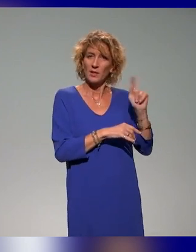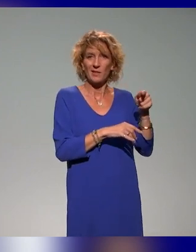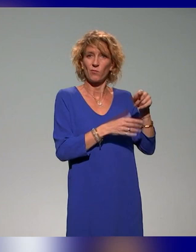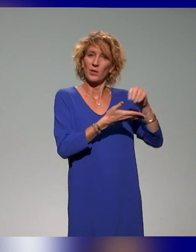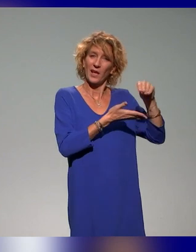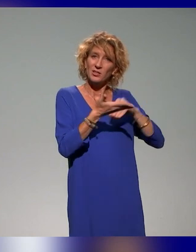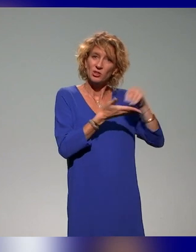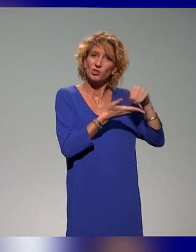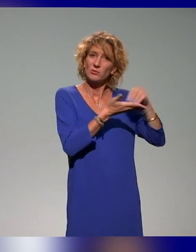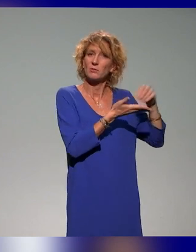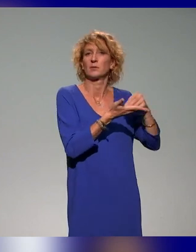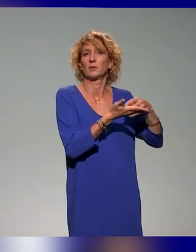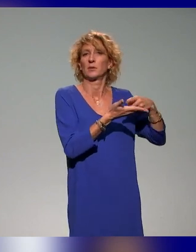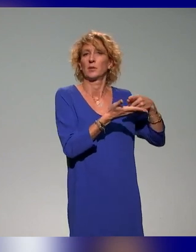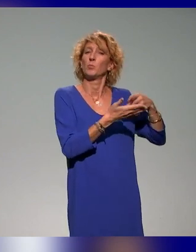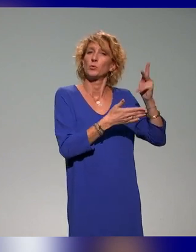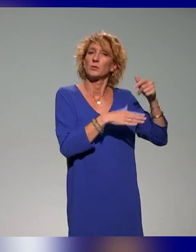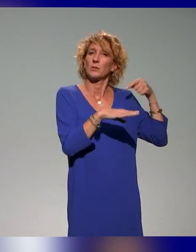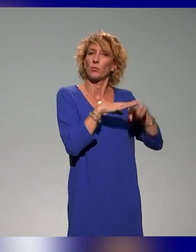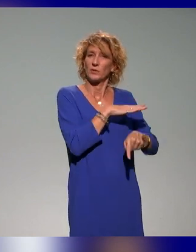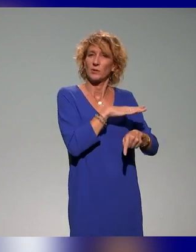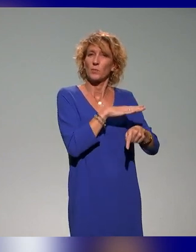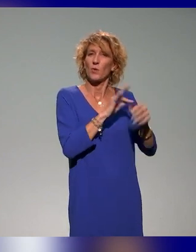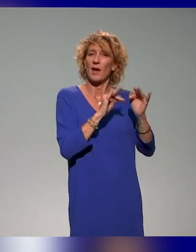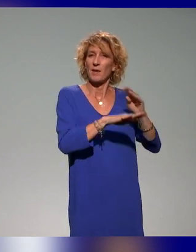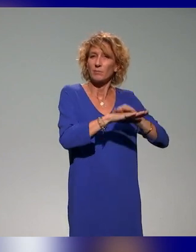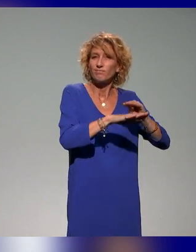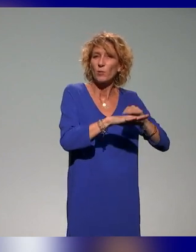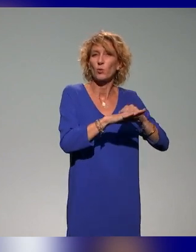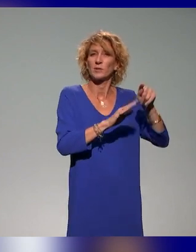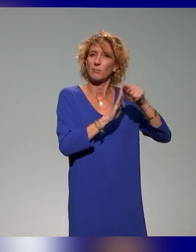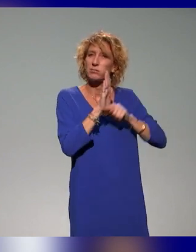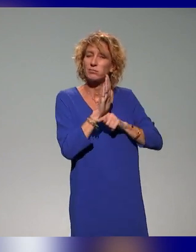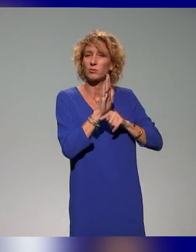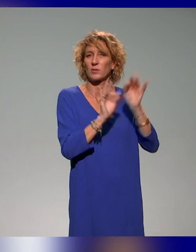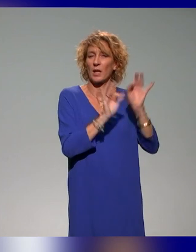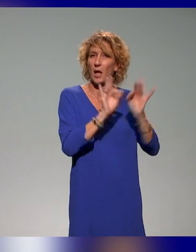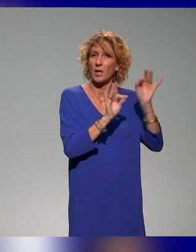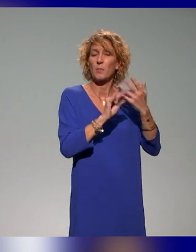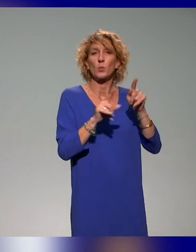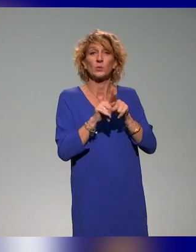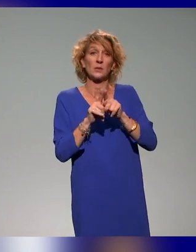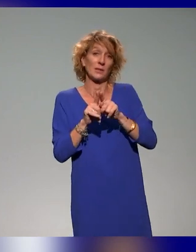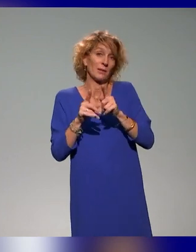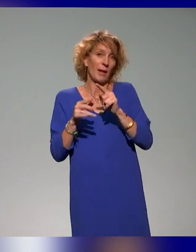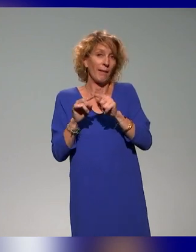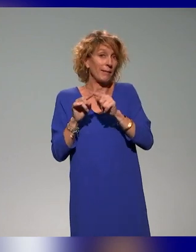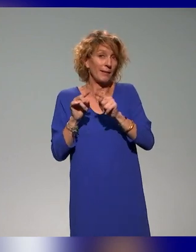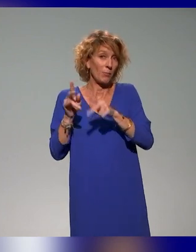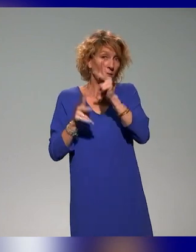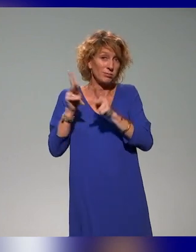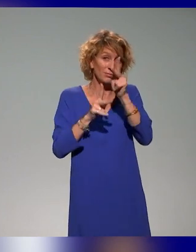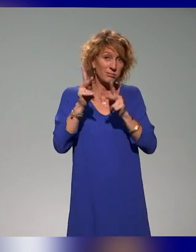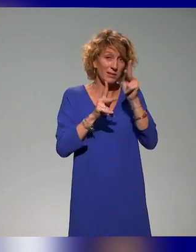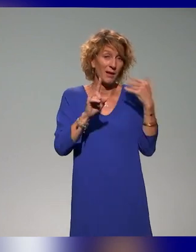rédiger un petit peu plus loin ces préconisations de paramétrage. Mais il y a des éléments qui sont aussi très variables en fonction des